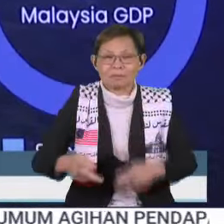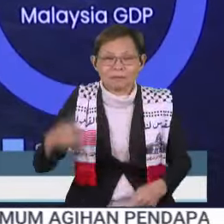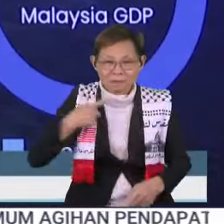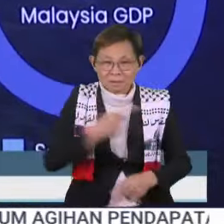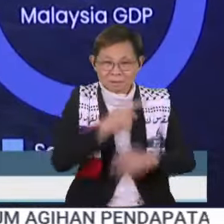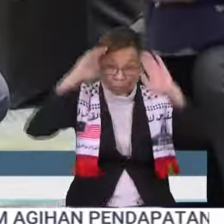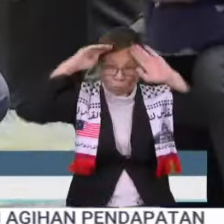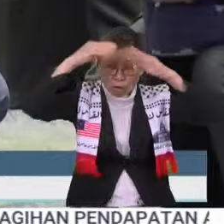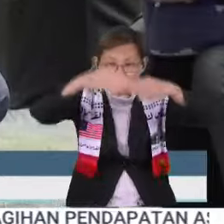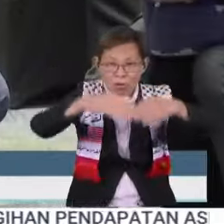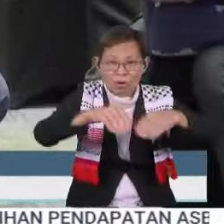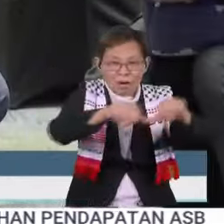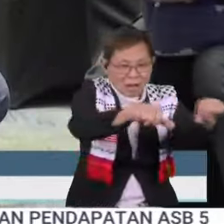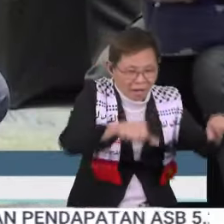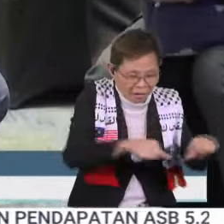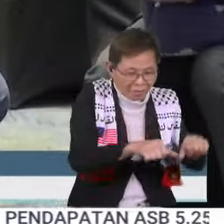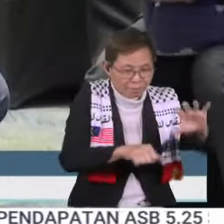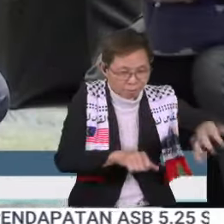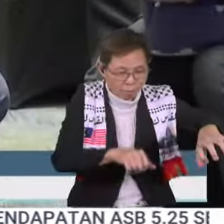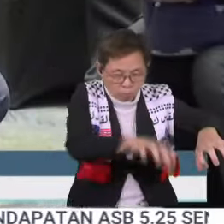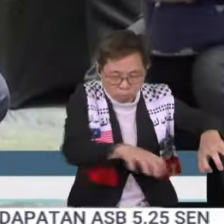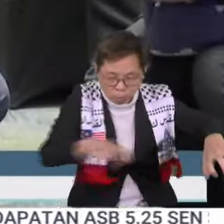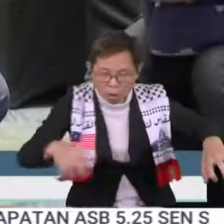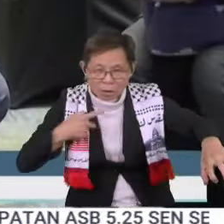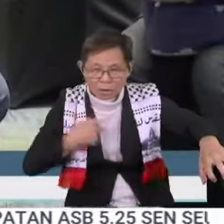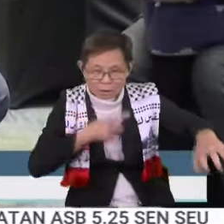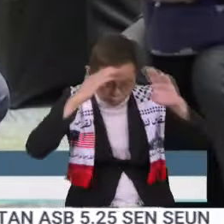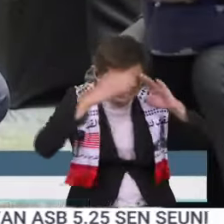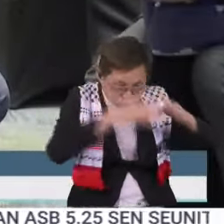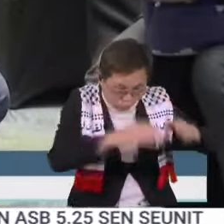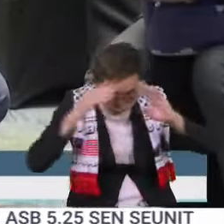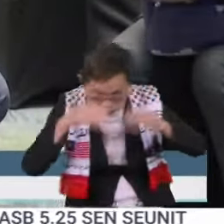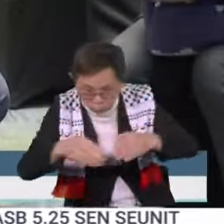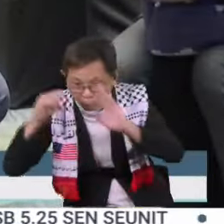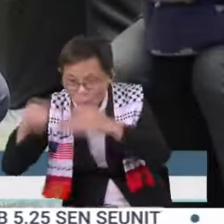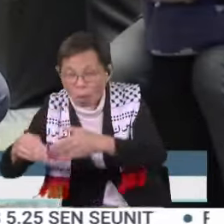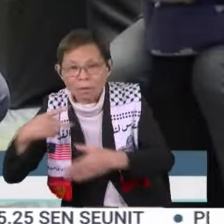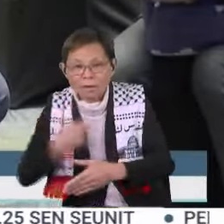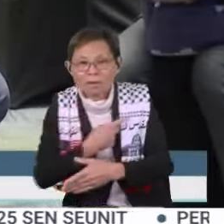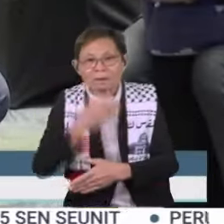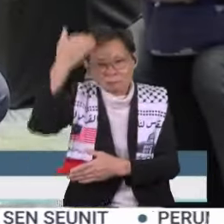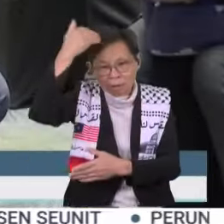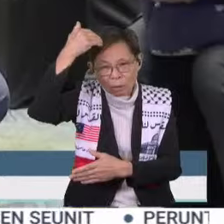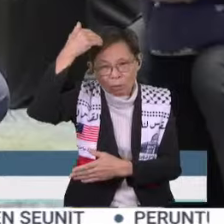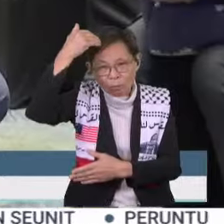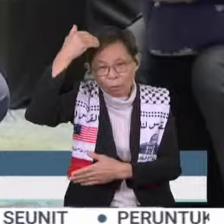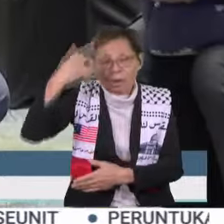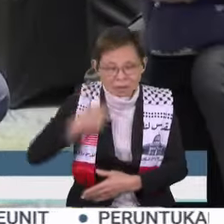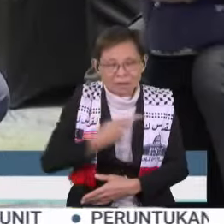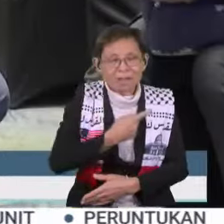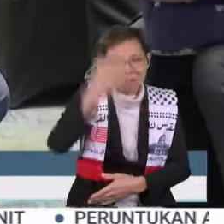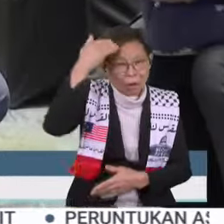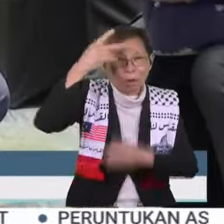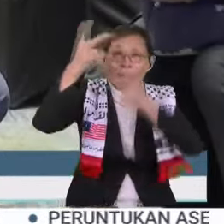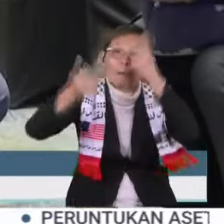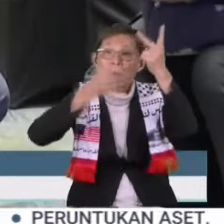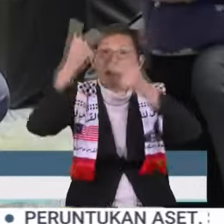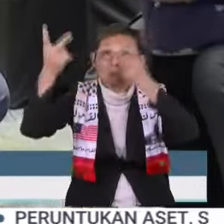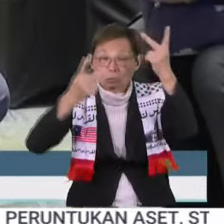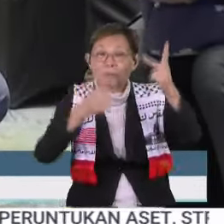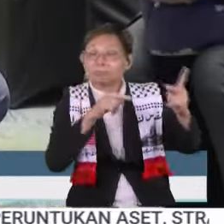fokus kepada area-area mana lagi yang kita harus beri penekanan. At least kita tahu bahawa memang pelancongan